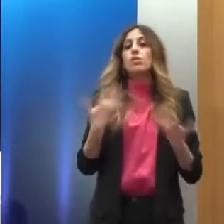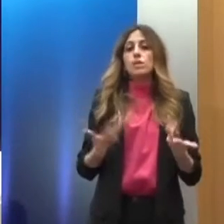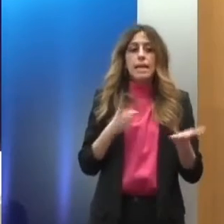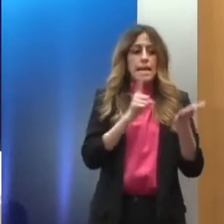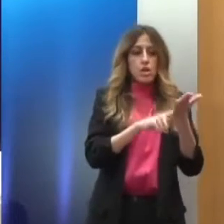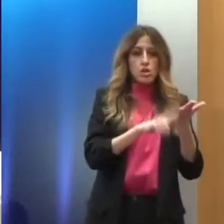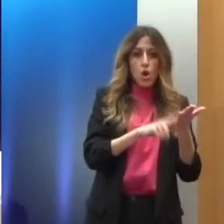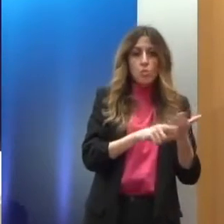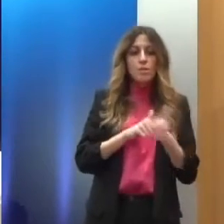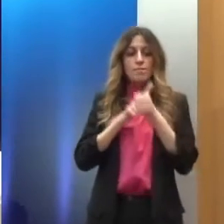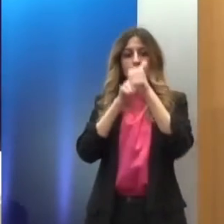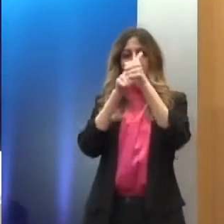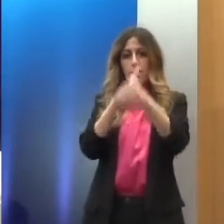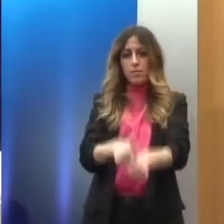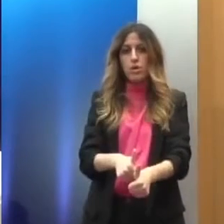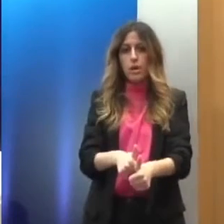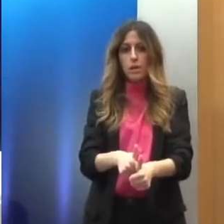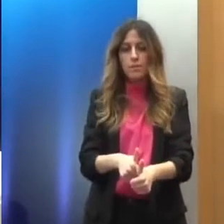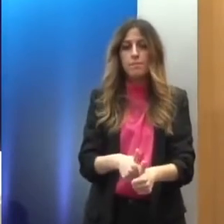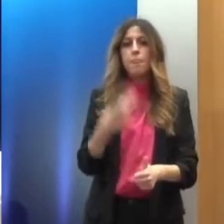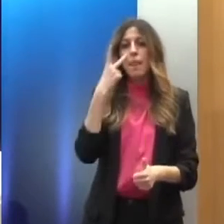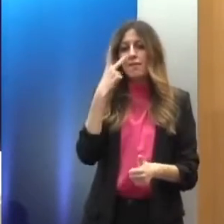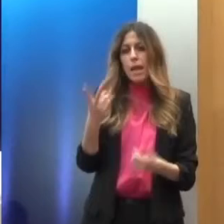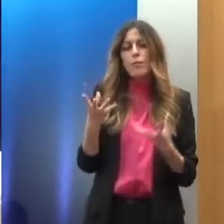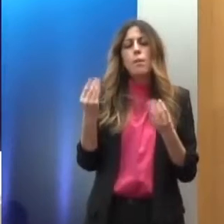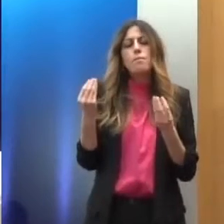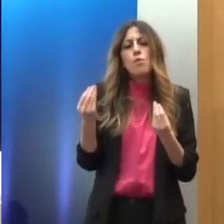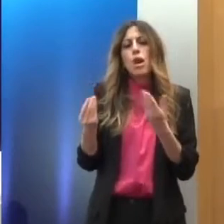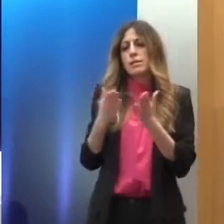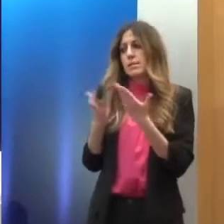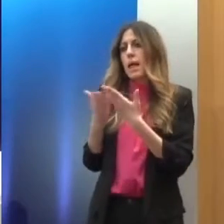γίνονται, και αυτό διαπιστώθηκε σε πάρα πολλές επισκέψεις και τις ΕΚΡΗ,